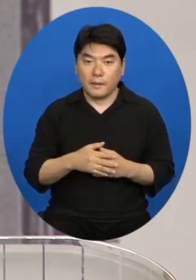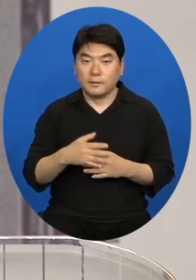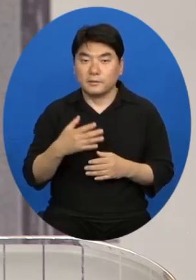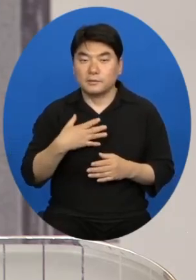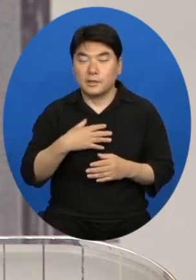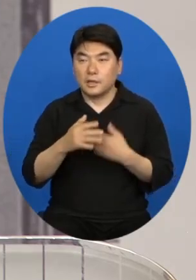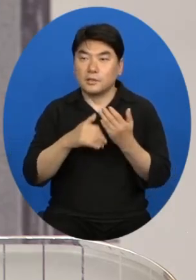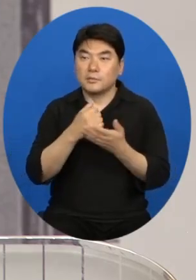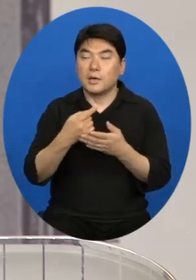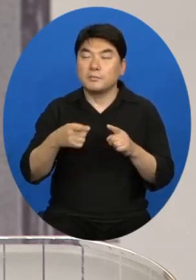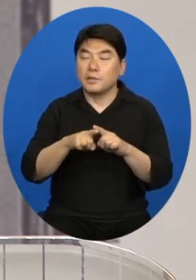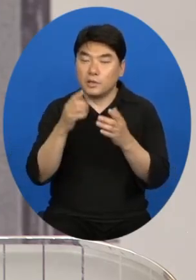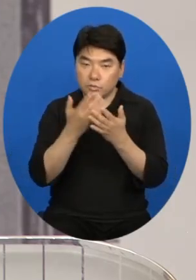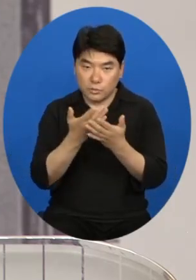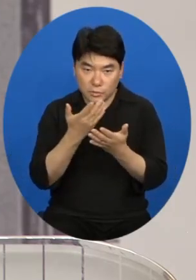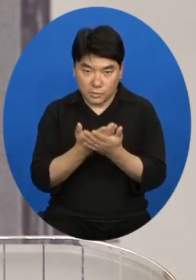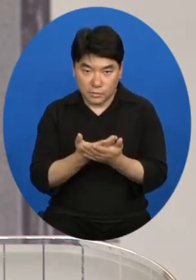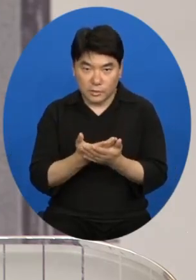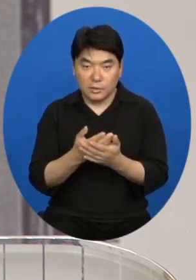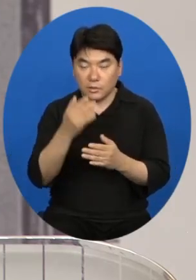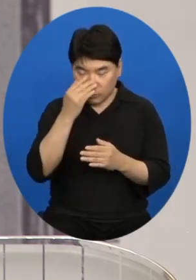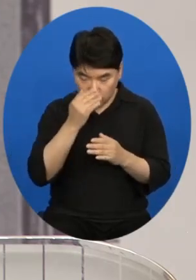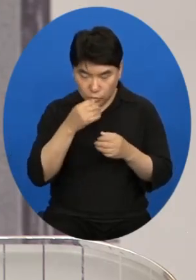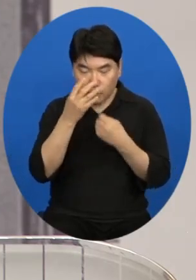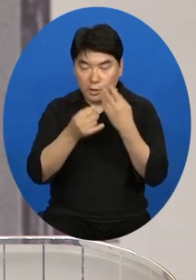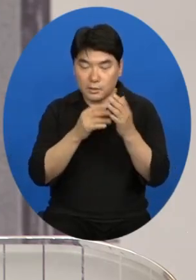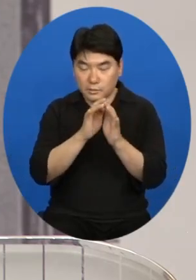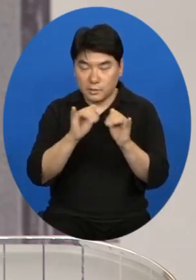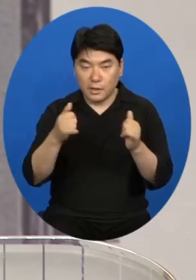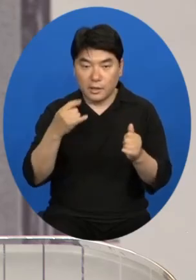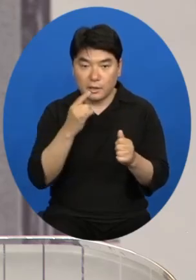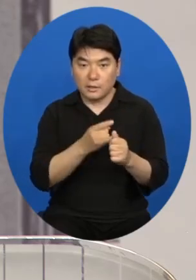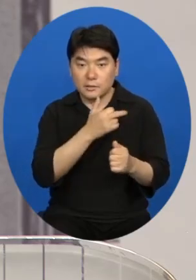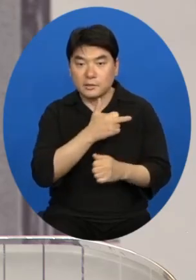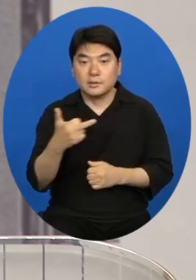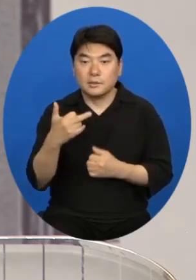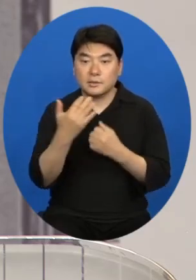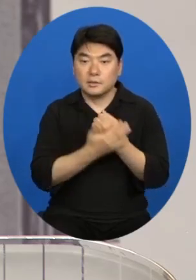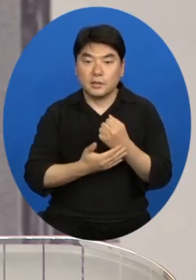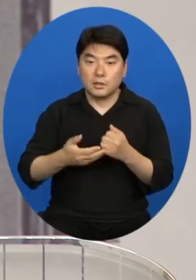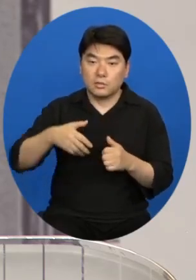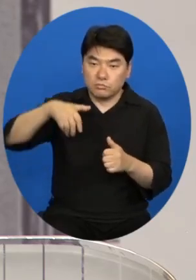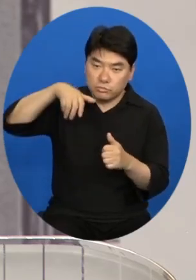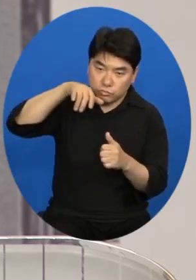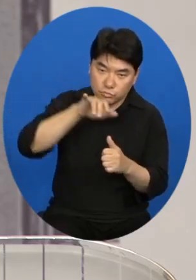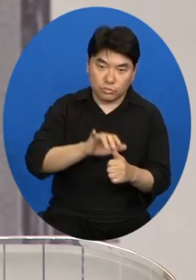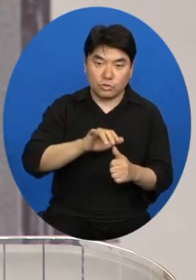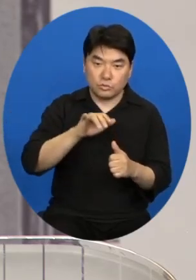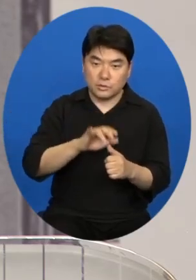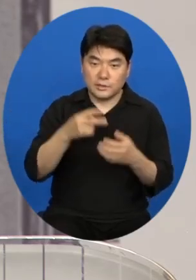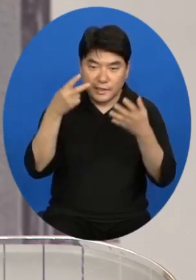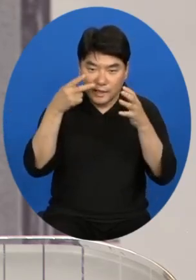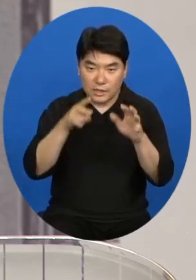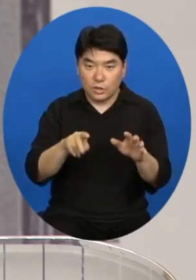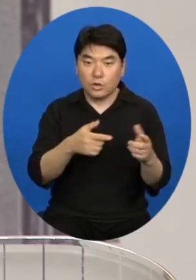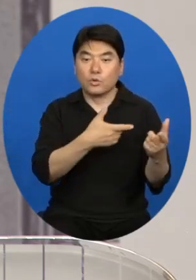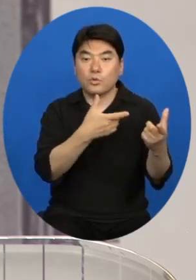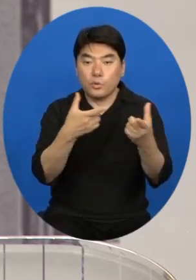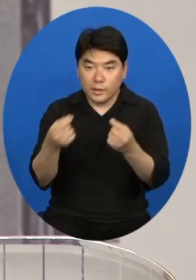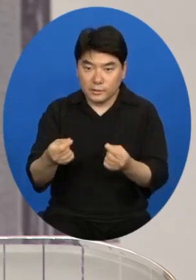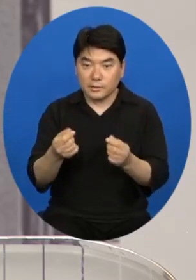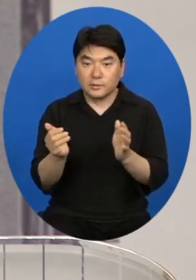주십시오. 겸손히 고백하는 자들에게 하나님은 크신 은혜로 부어주신다는 거예요. 다니엘이 바로